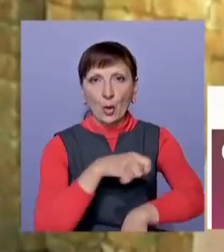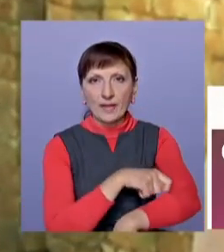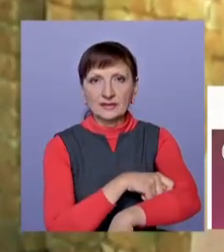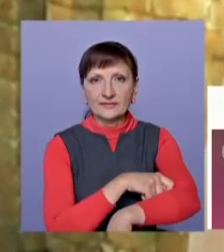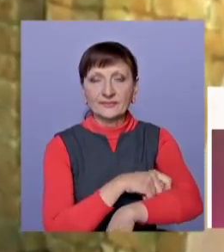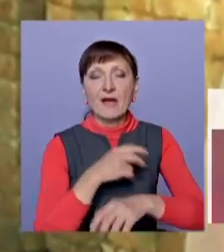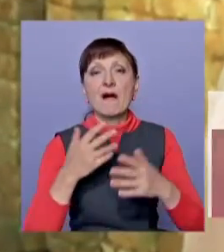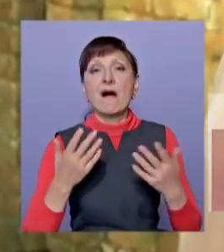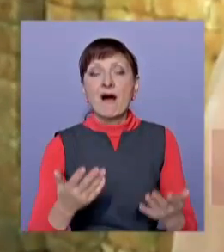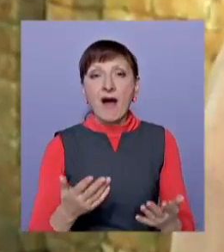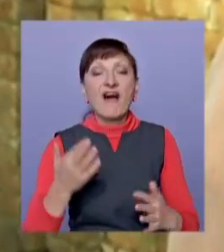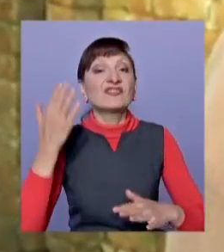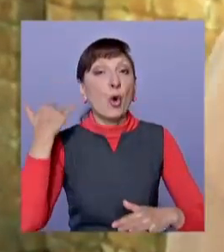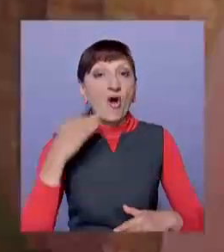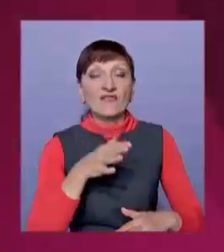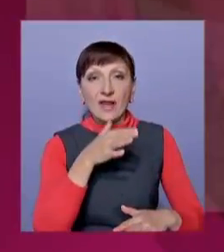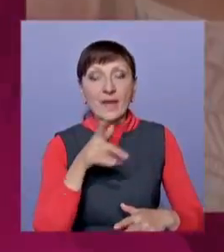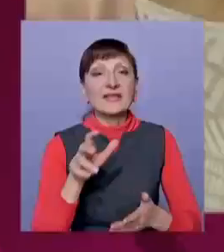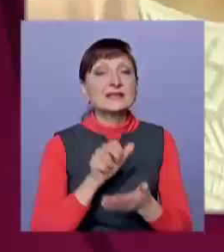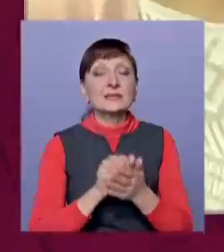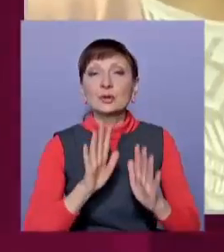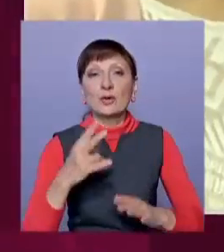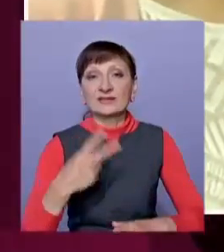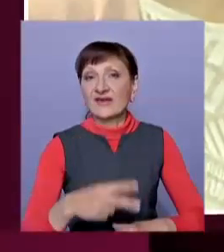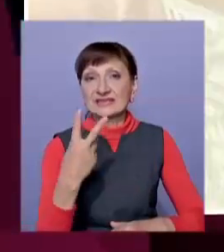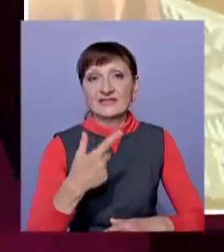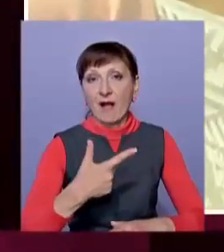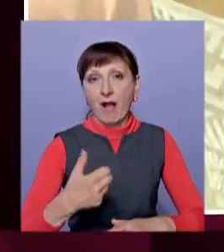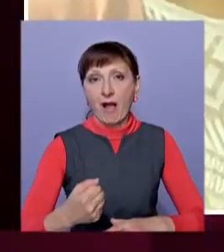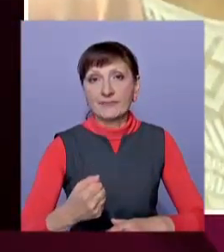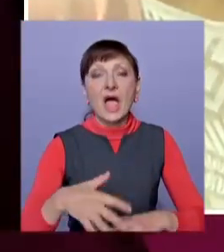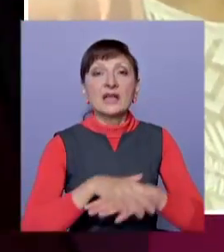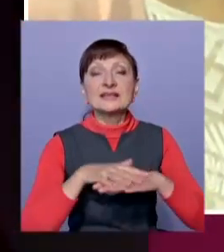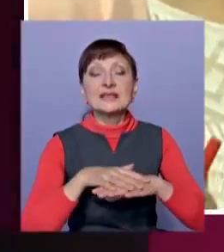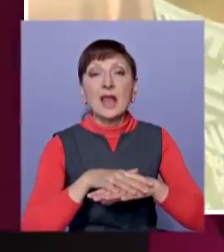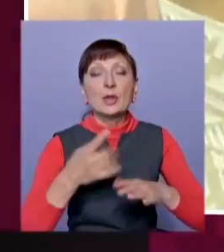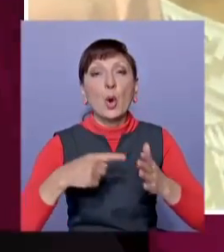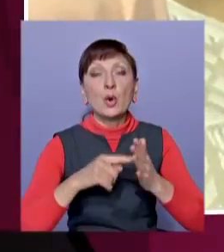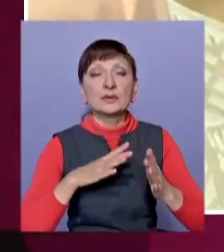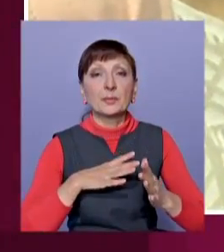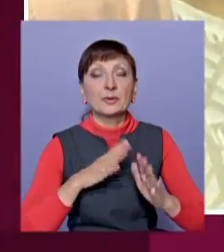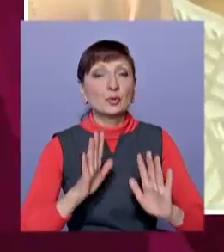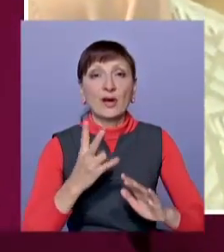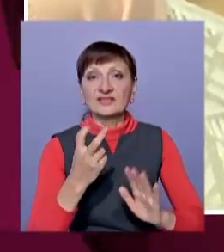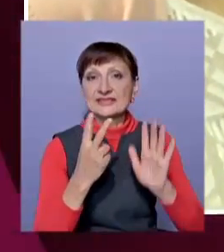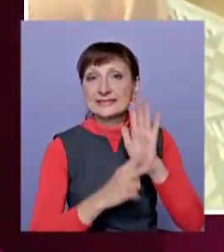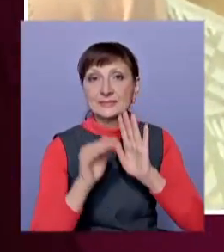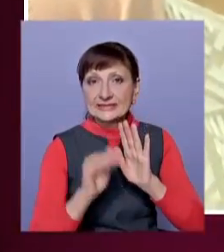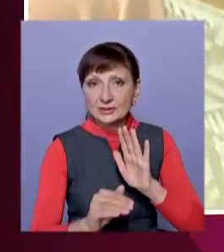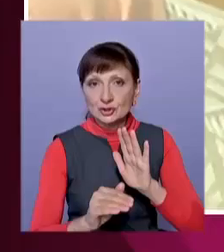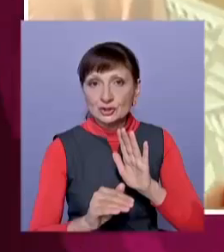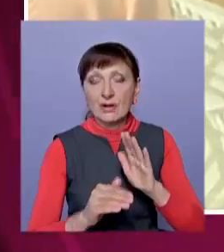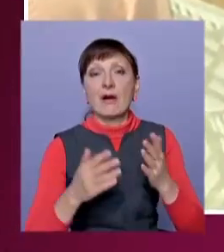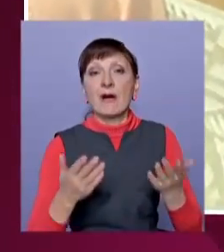а в то время она занимала всего 22 гектара. Население города составляло 270 тысяч человек, то есть это